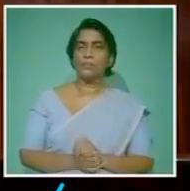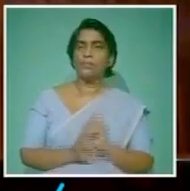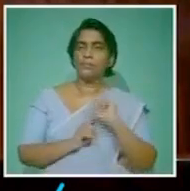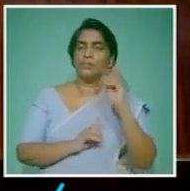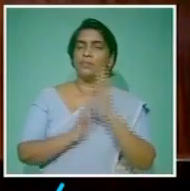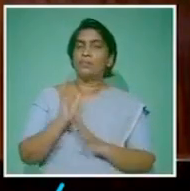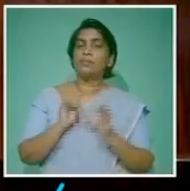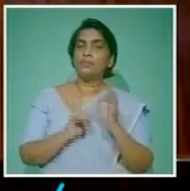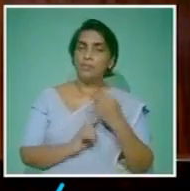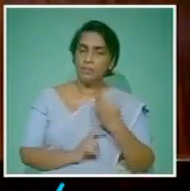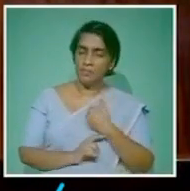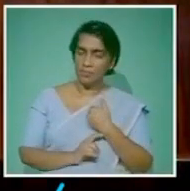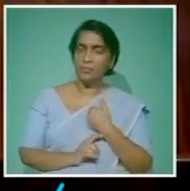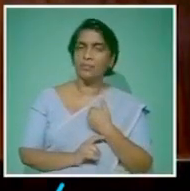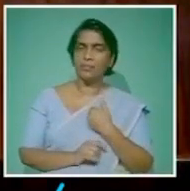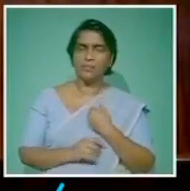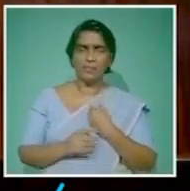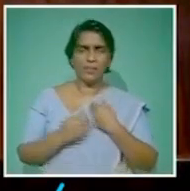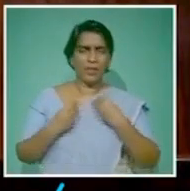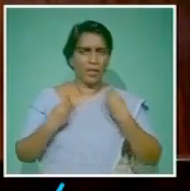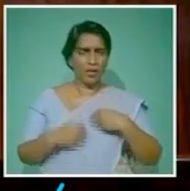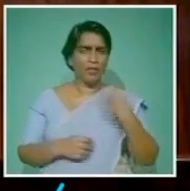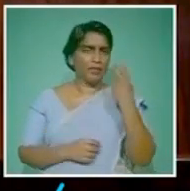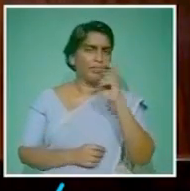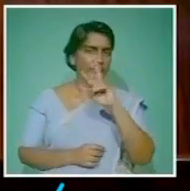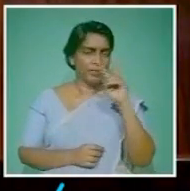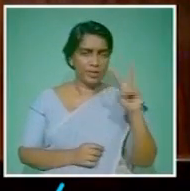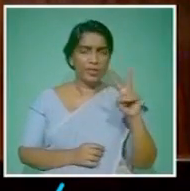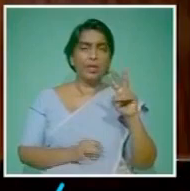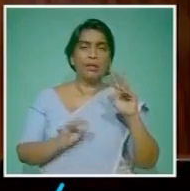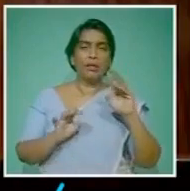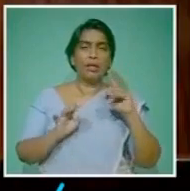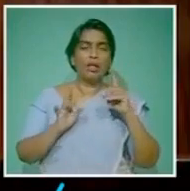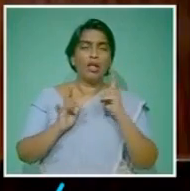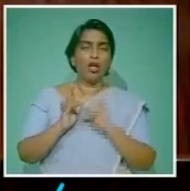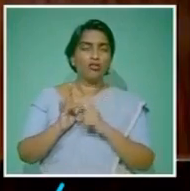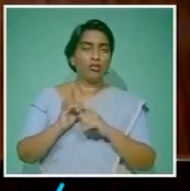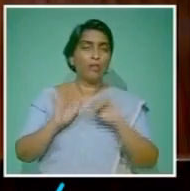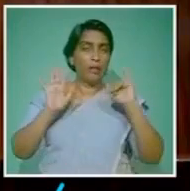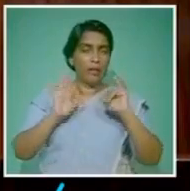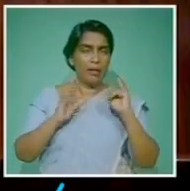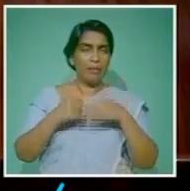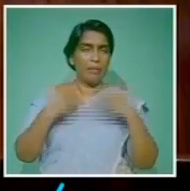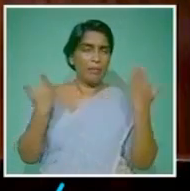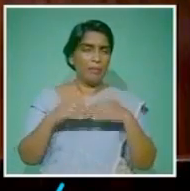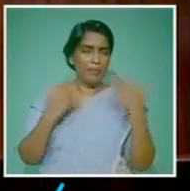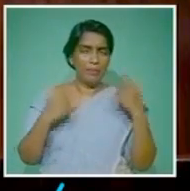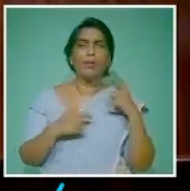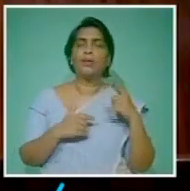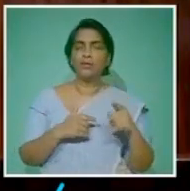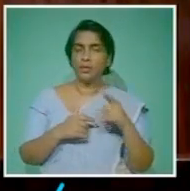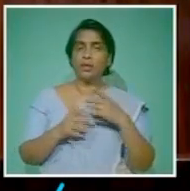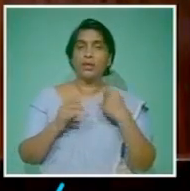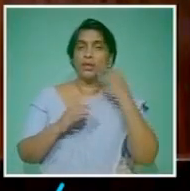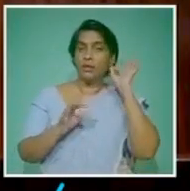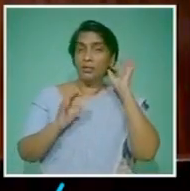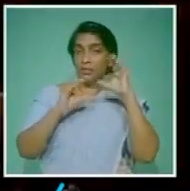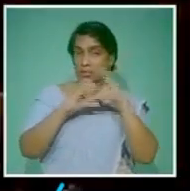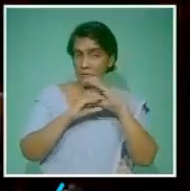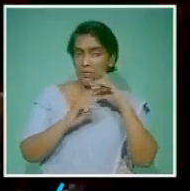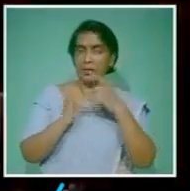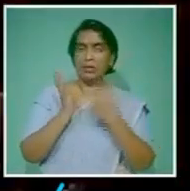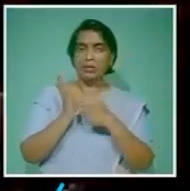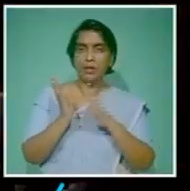පාර්ලිමේන්තු මන්ත්‍රීවරයෙකු ලෙස මාගේ වරප්‍රසාද අහිමි පිළිබඳවයි 2021/10 දින දිවයින ඇතුළු මුද්‍රිත මාධ්‍ය ගණනාවකද ස්වර්ණ වාහිනිය ඇතුළු නාලිකා